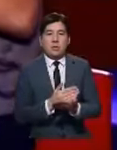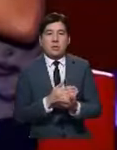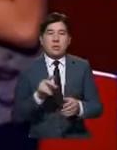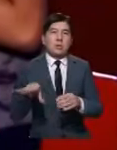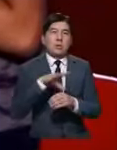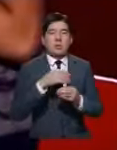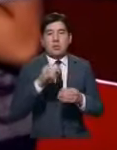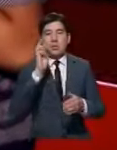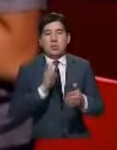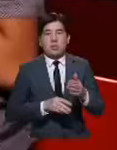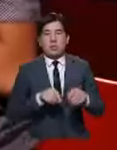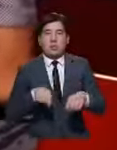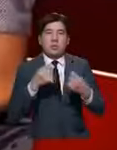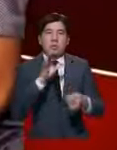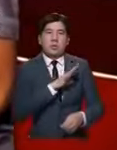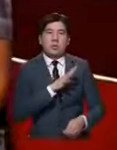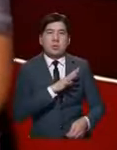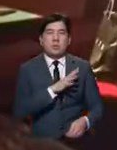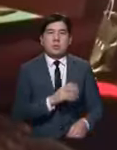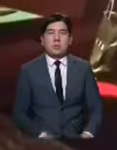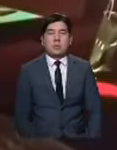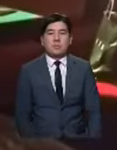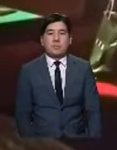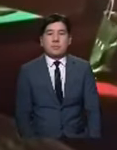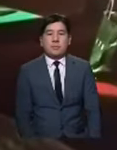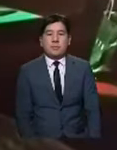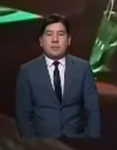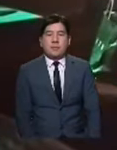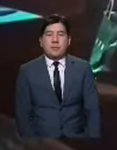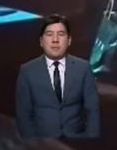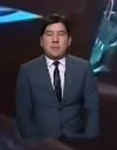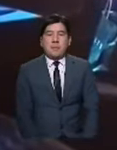бостандығынан айырылуы да мүмкін. Айсәуле Сезбек, Ернұр Халелов, Астана Таймс.